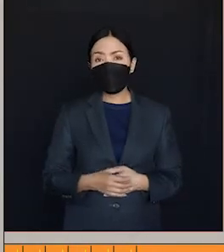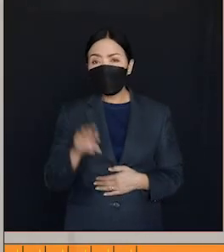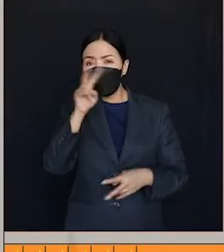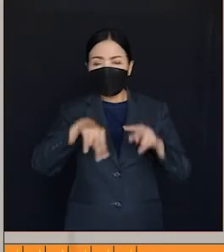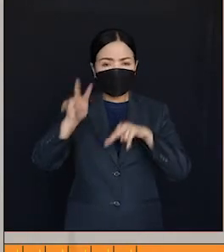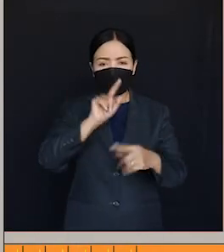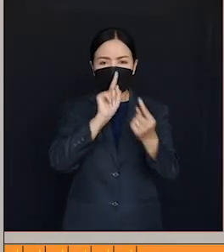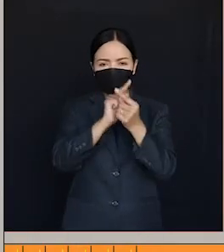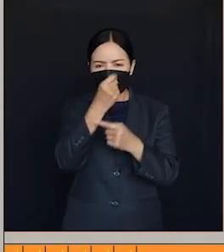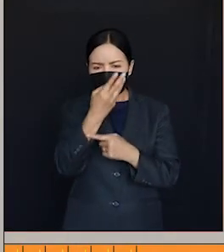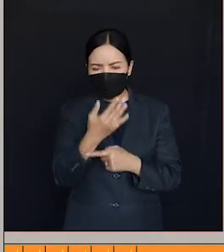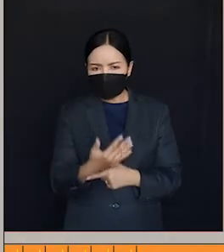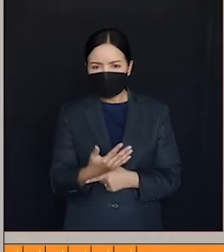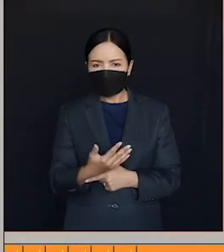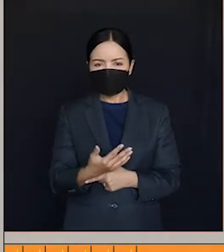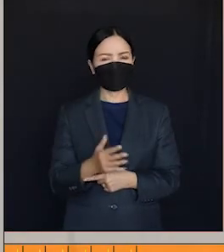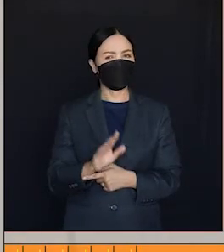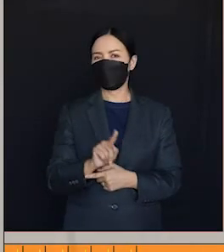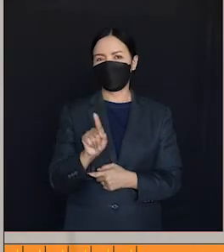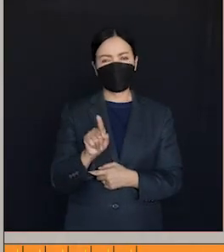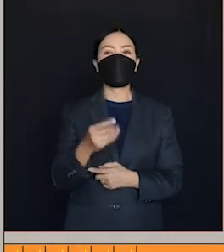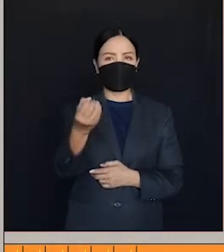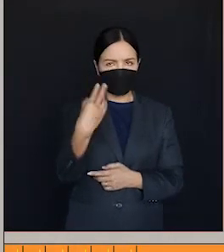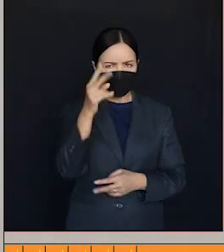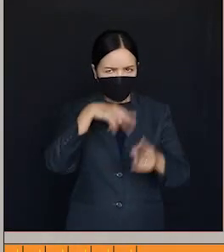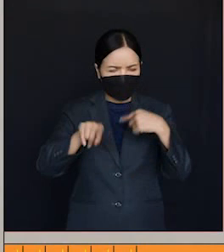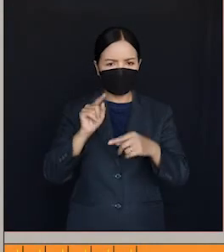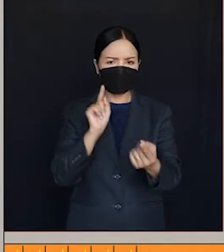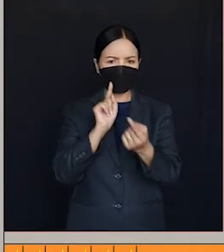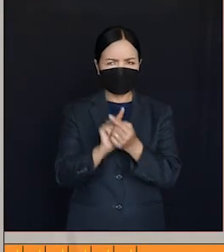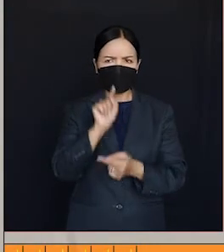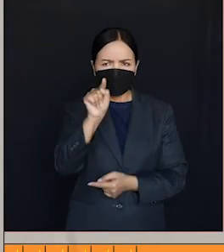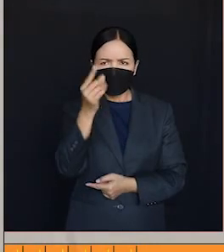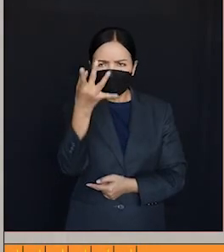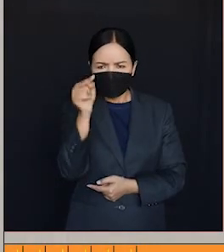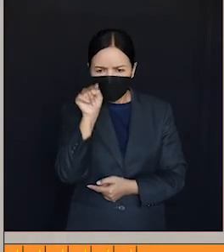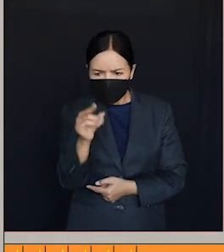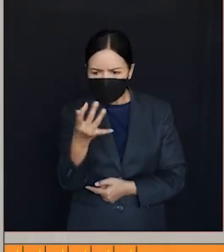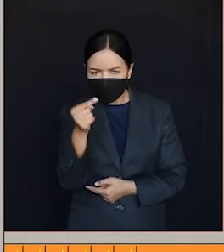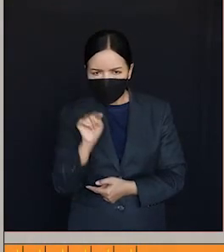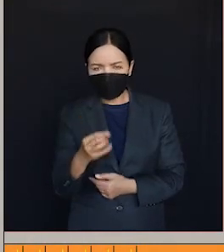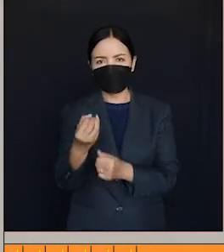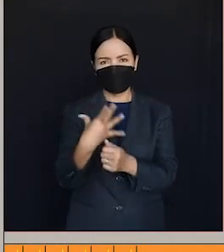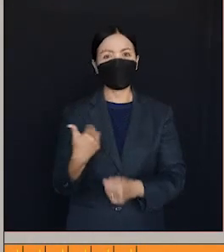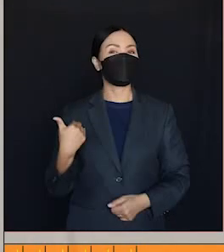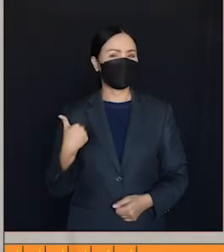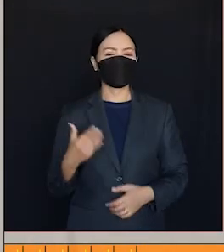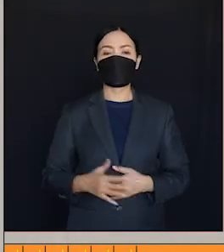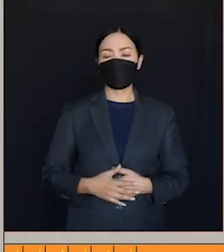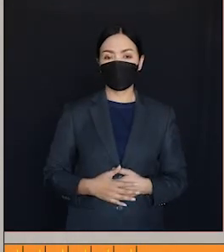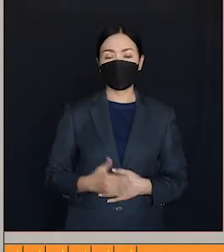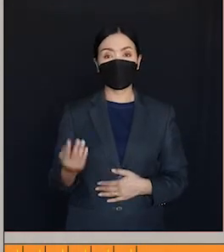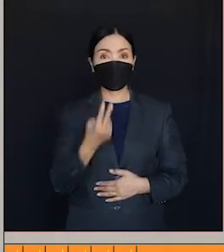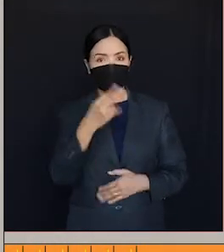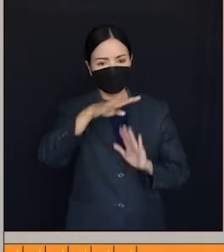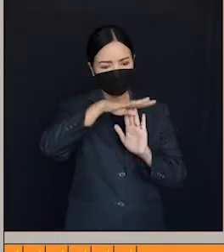ากี่จุดอะไรเงี้ยแล้วก็ไปคลำหากันอันนี้คือแบบว่าเจาะไปถึงซอร์สโค้ดข้างหลังเลยเอาละค่ะเมื่อสักครู่นี้นะคะเ